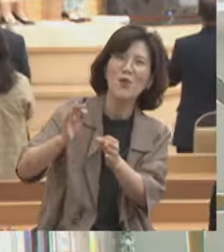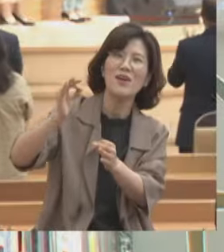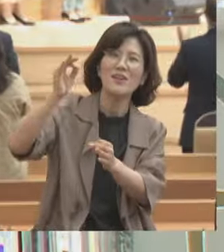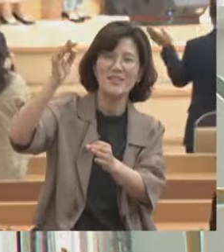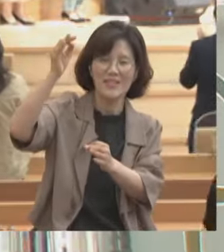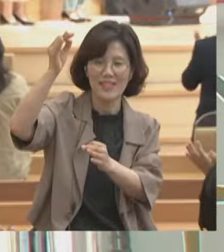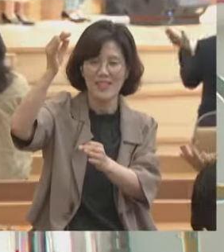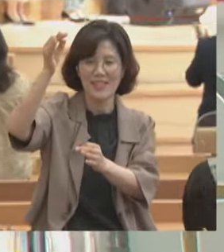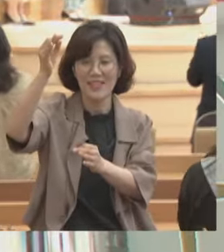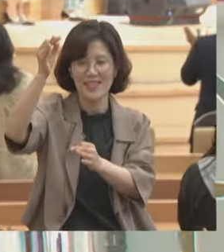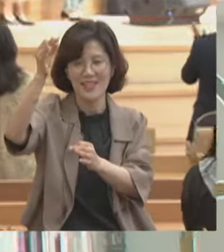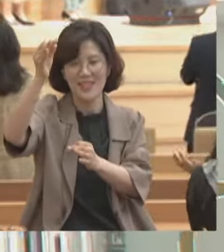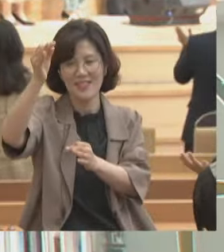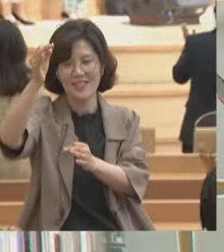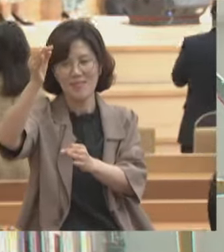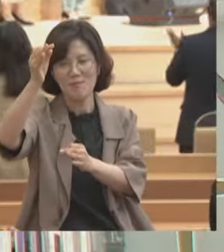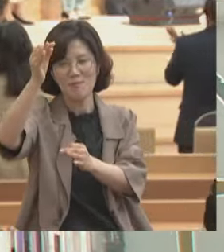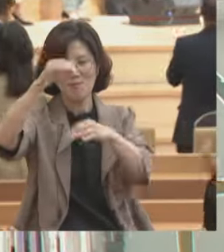영원히